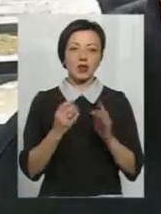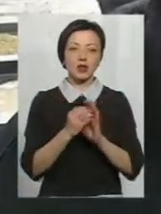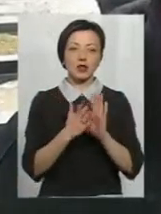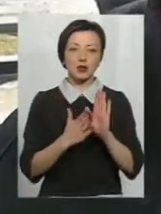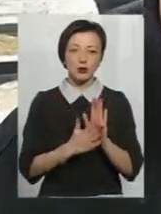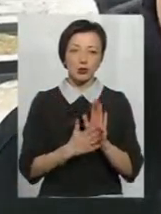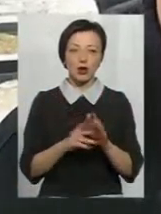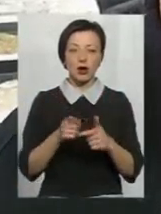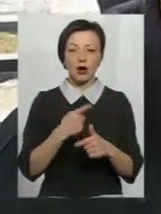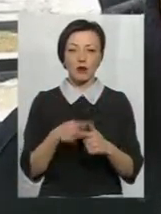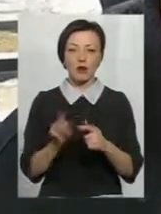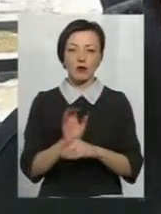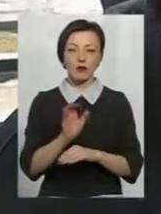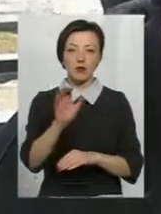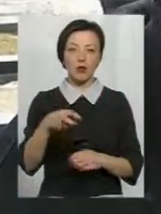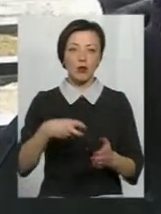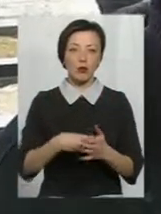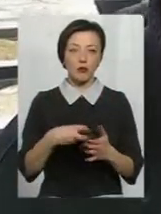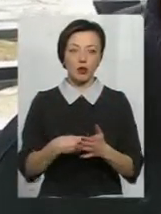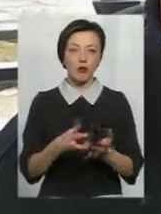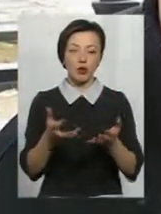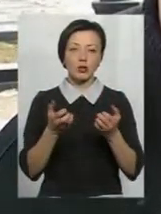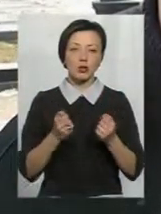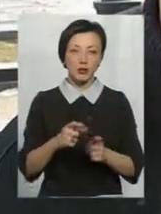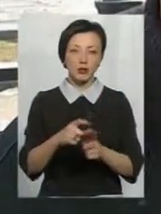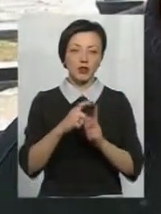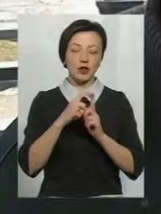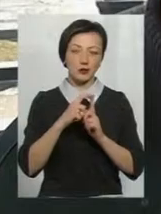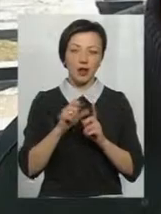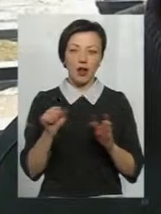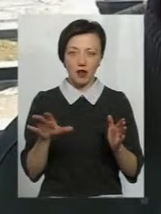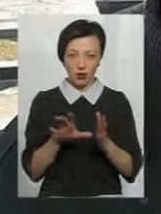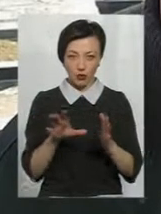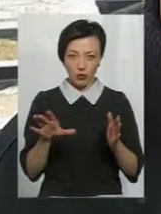або відправляю поштою і отримую відповідь.